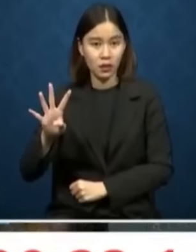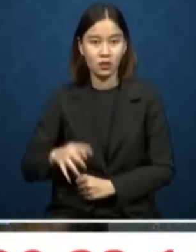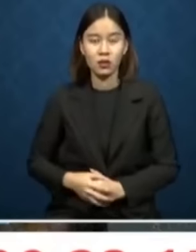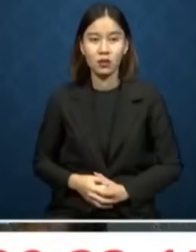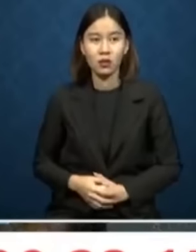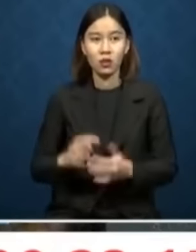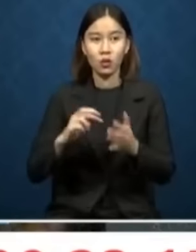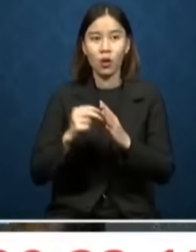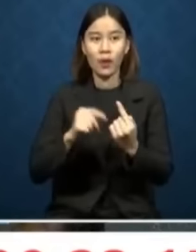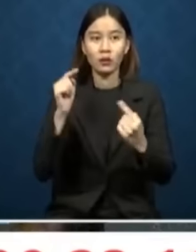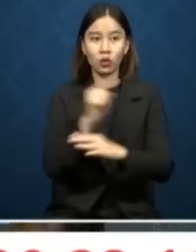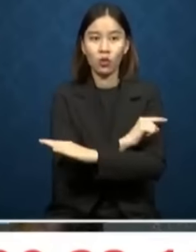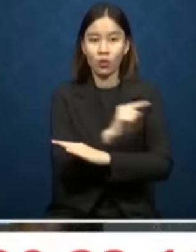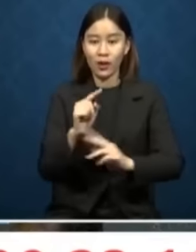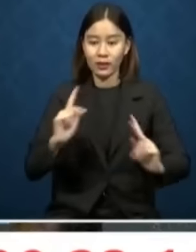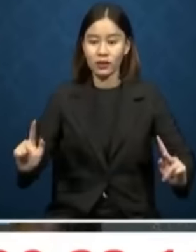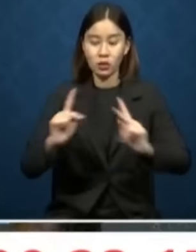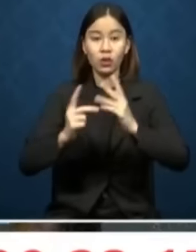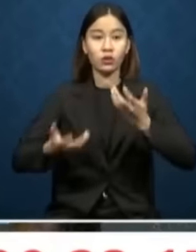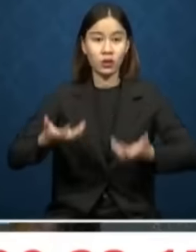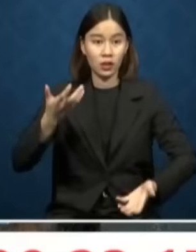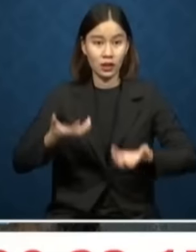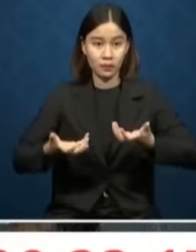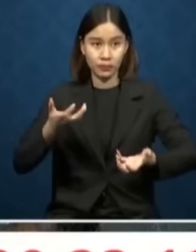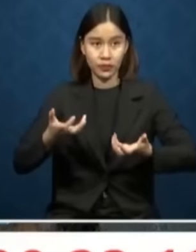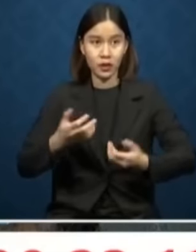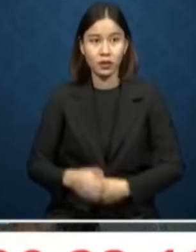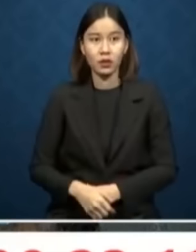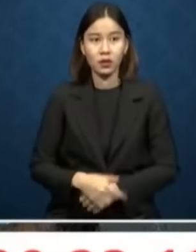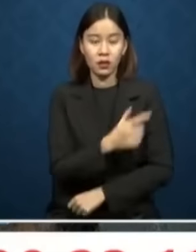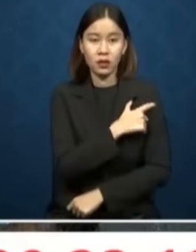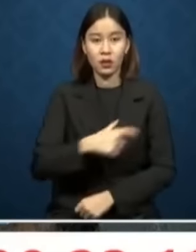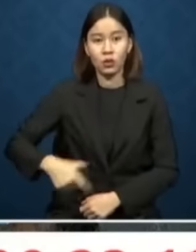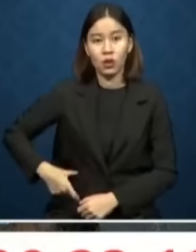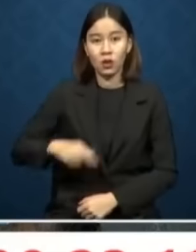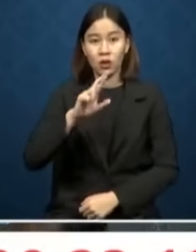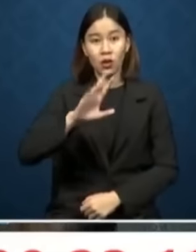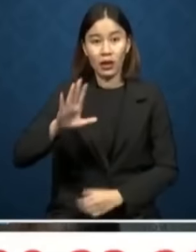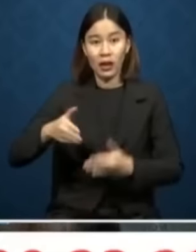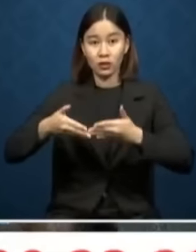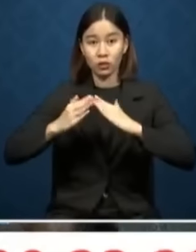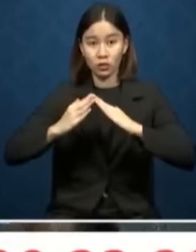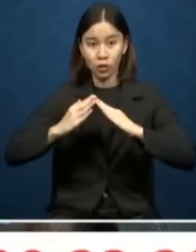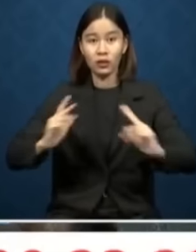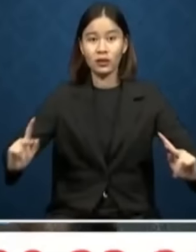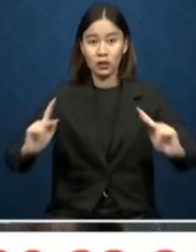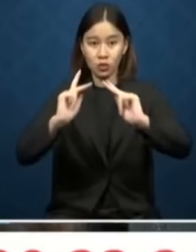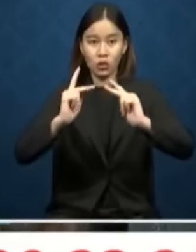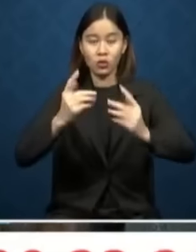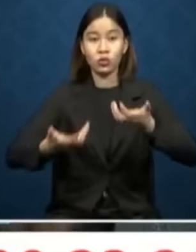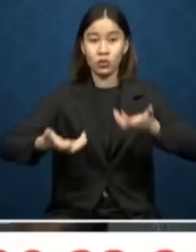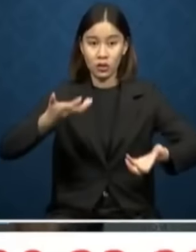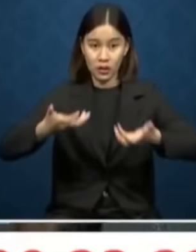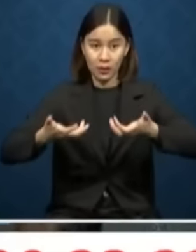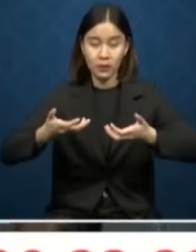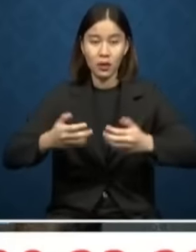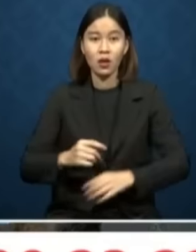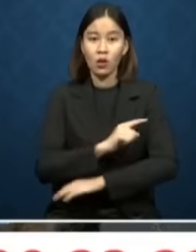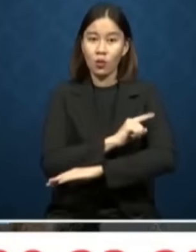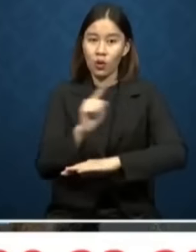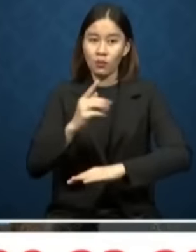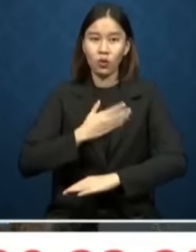25 มีนาคม 2434คือวันกระทรวงยุติธรรมในหลวงรัชกาลที่5ทรงตั้งกระทรวงยุติธรรมขึ้นเป็นวันที่ผ